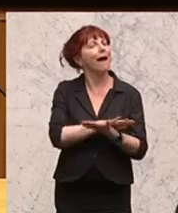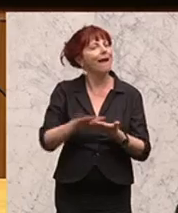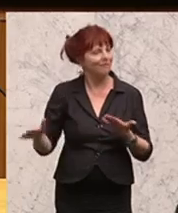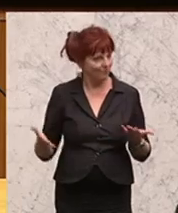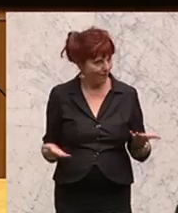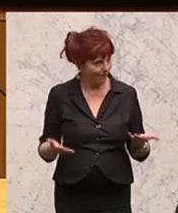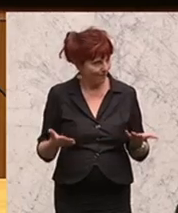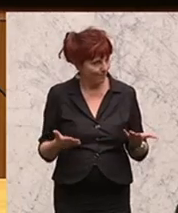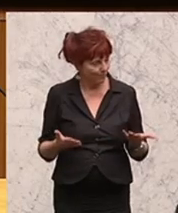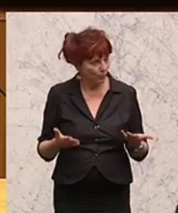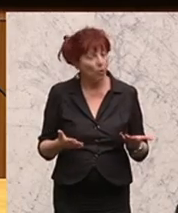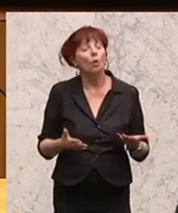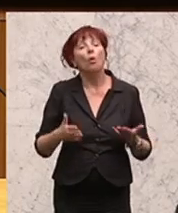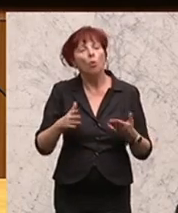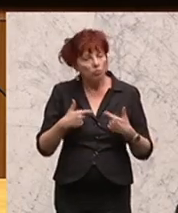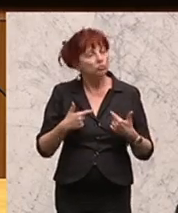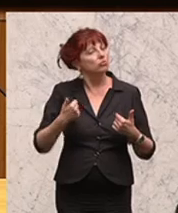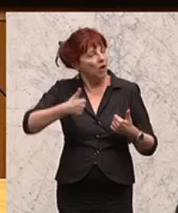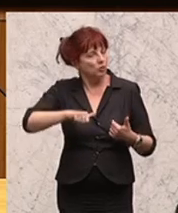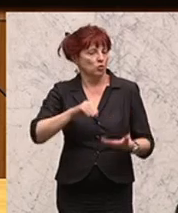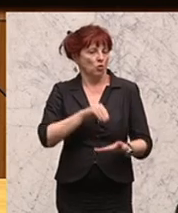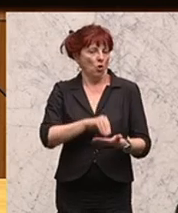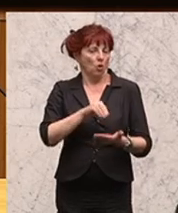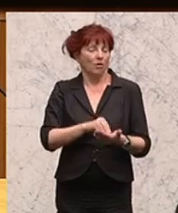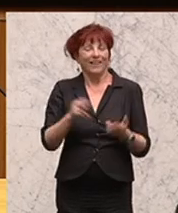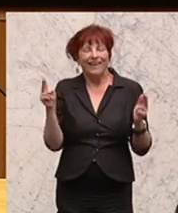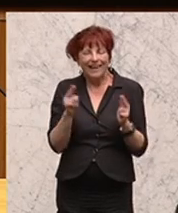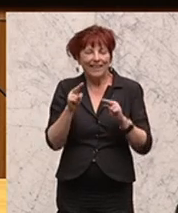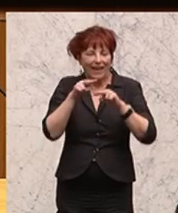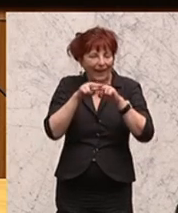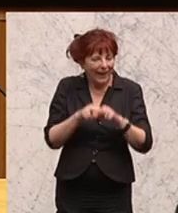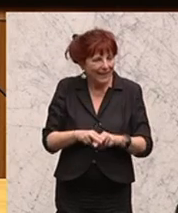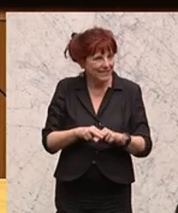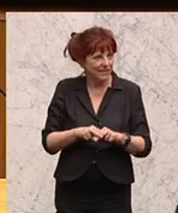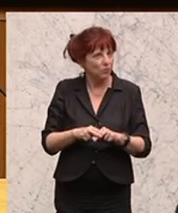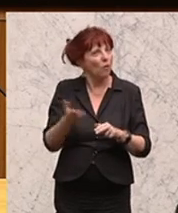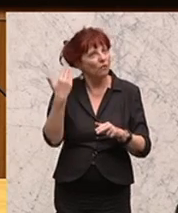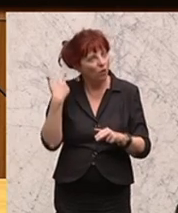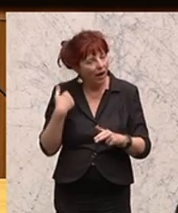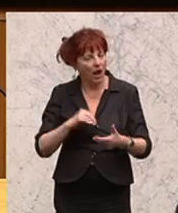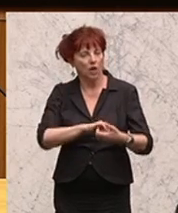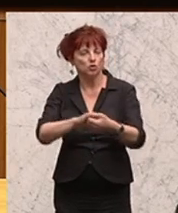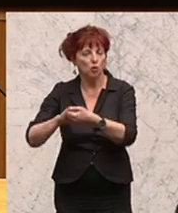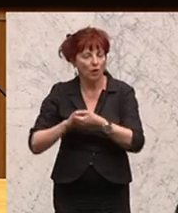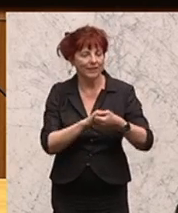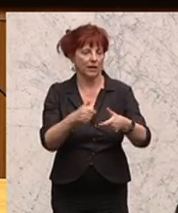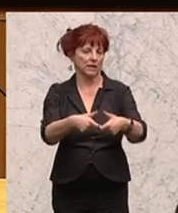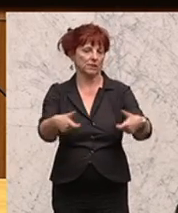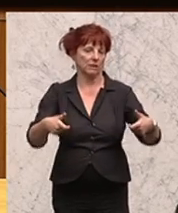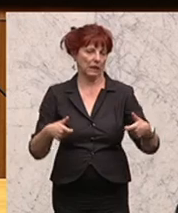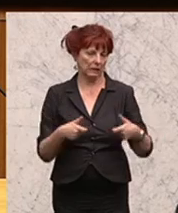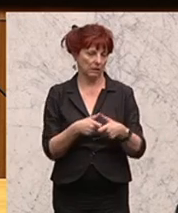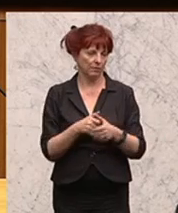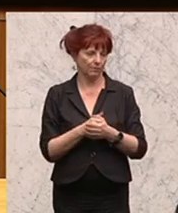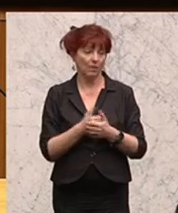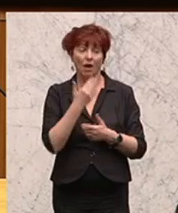Steuerrecht. Und, um das abzurunden, ein gewisser Rest, der kleinste Bereich noch aus dem Solidaritätspaket.